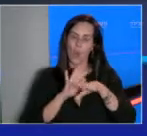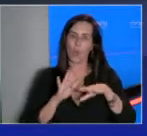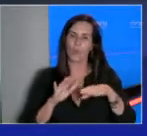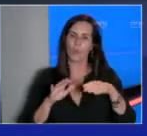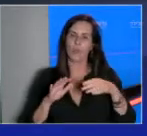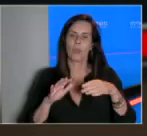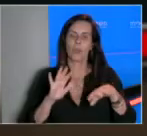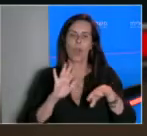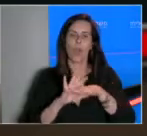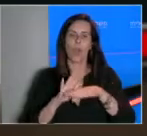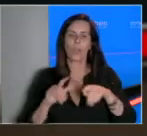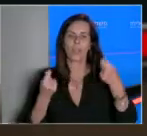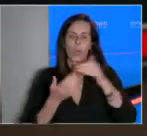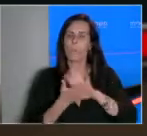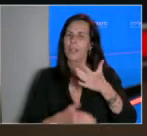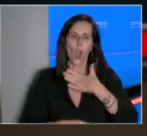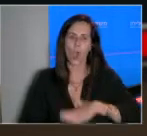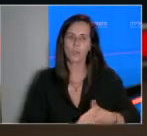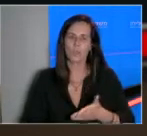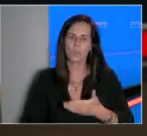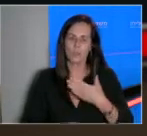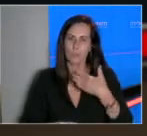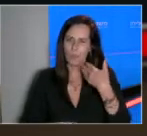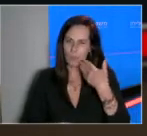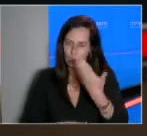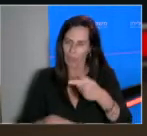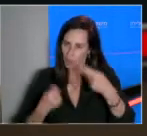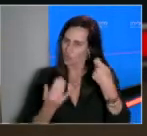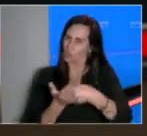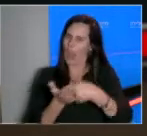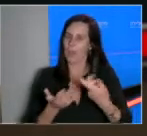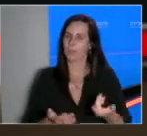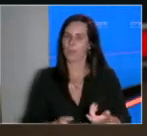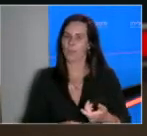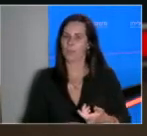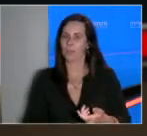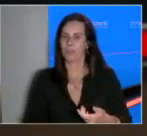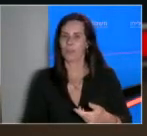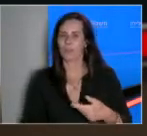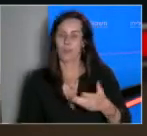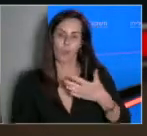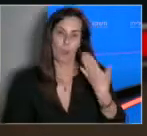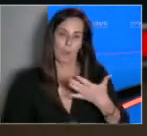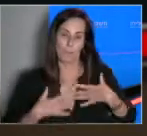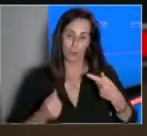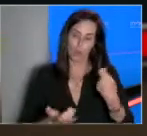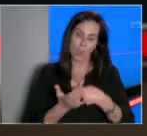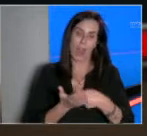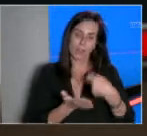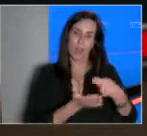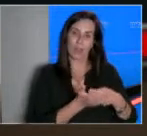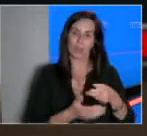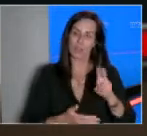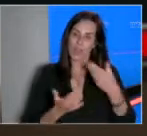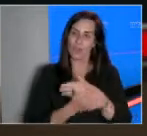חינם, תגיד לי מה אתה רוצה? נותנים לך חינוך, תשלם. ונותנים לך בריאות, תשלם, ונותנים לך כבישים, תשלם. אז